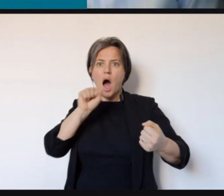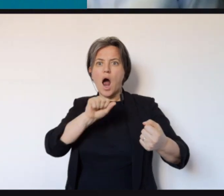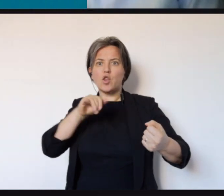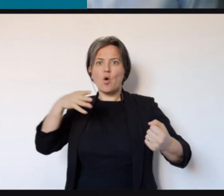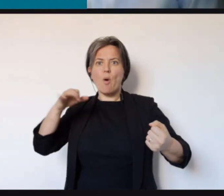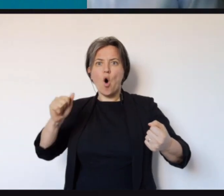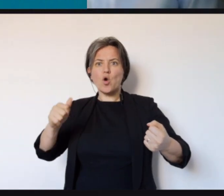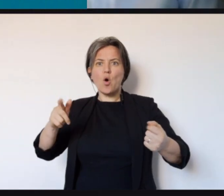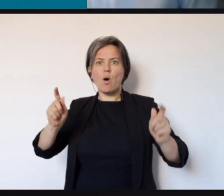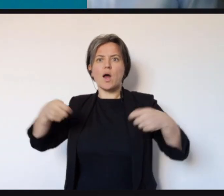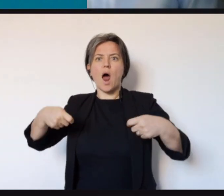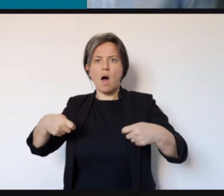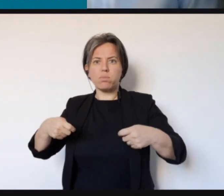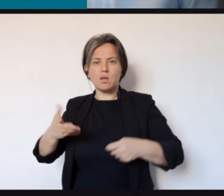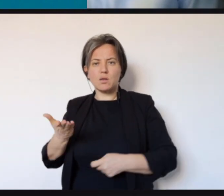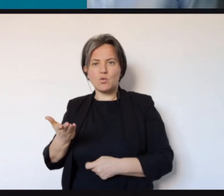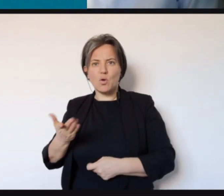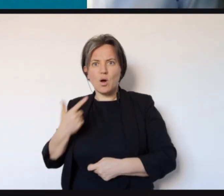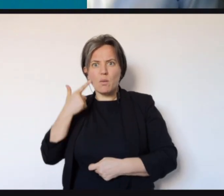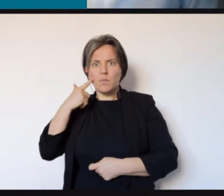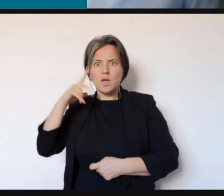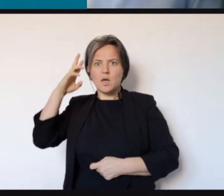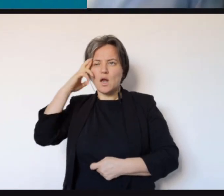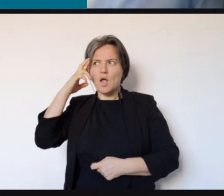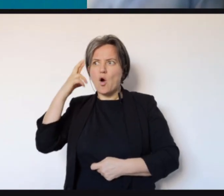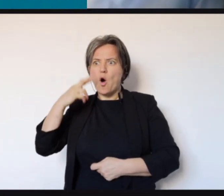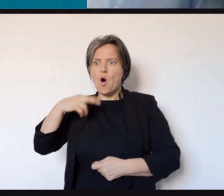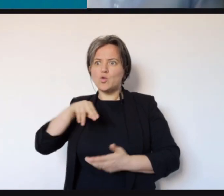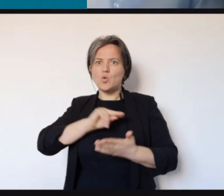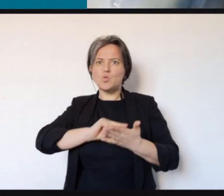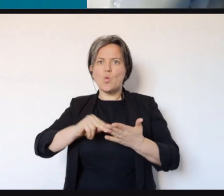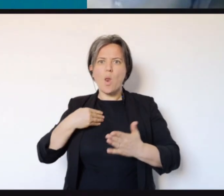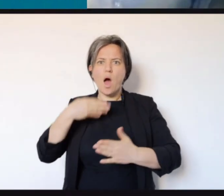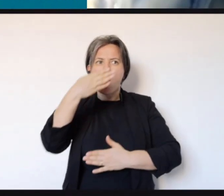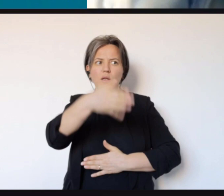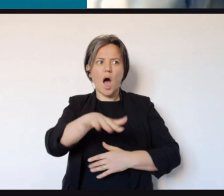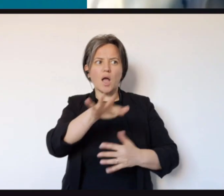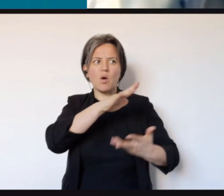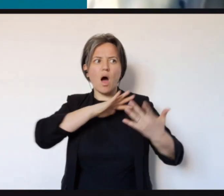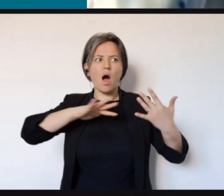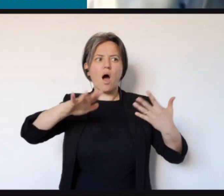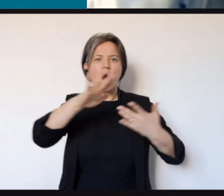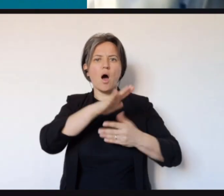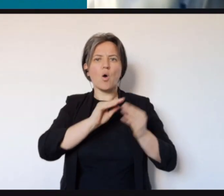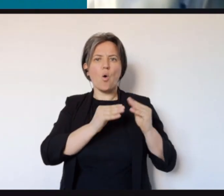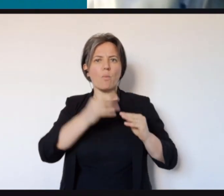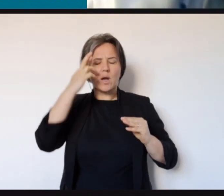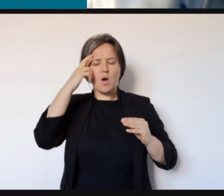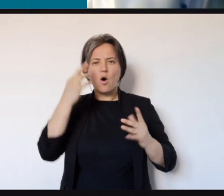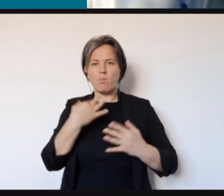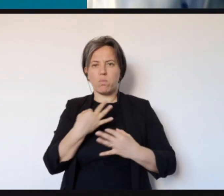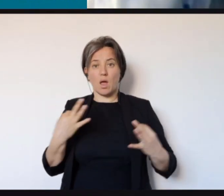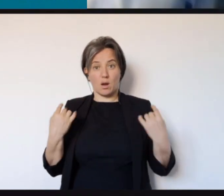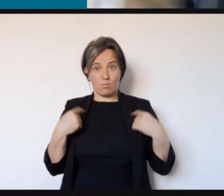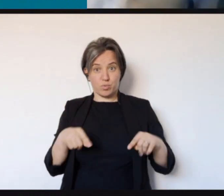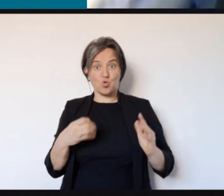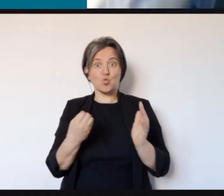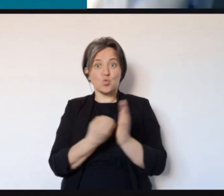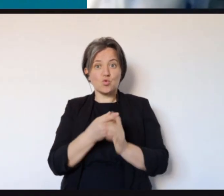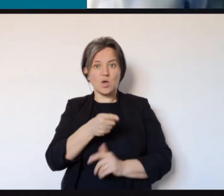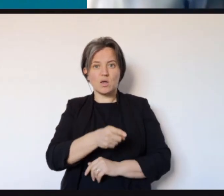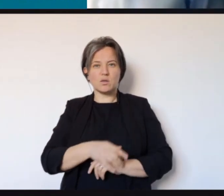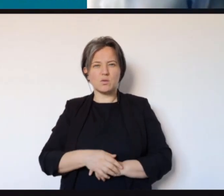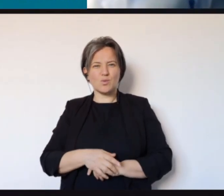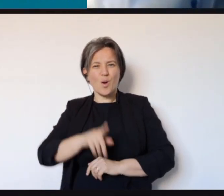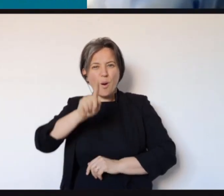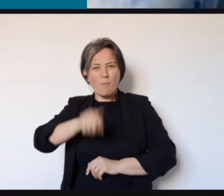che è stato rapito Aldo Moro, e mi ricordo il clima che c'era a scuola quel giorno. Una cosa